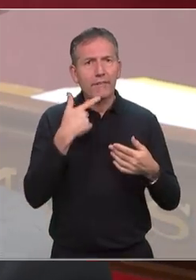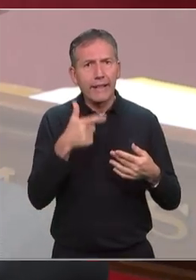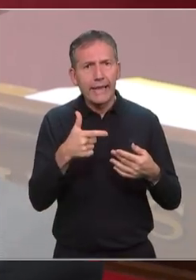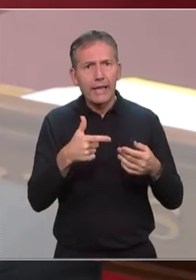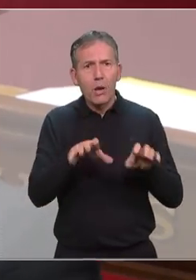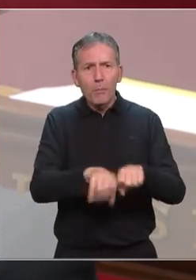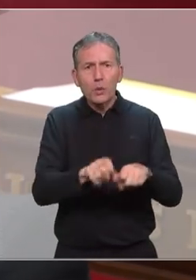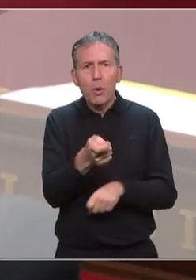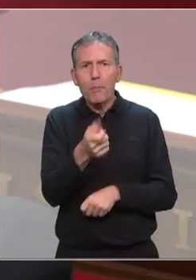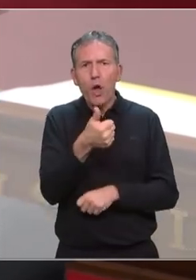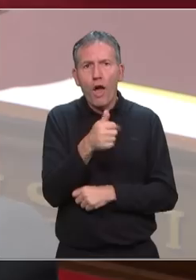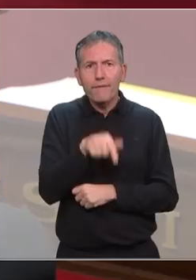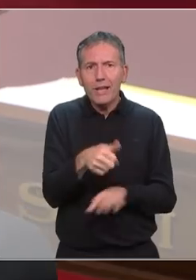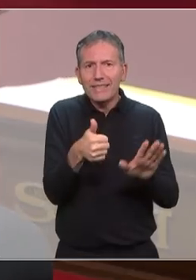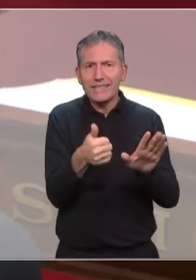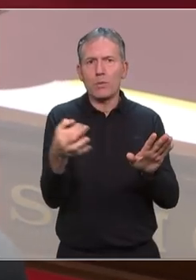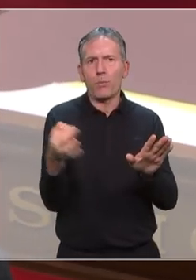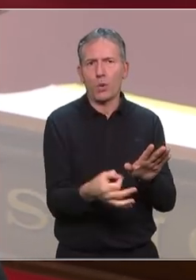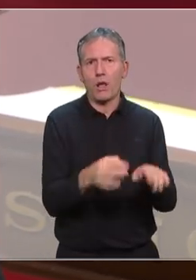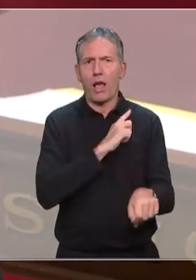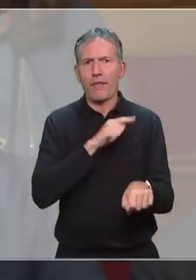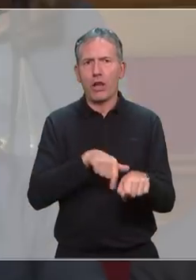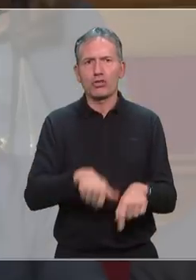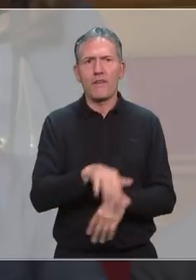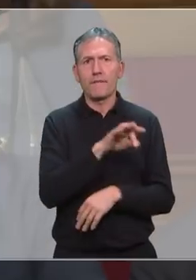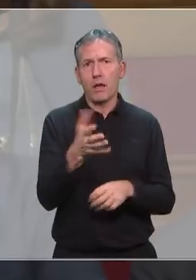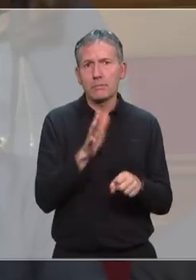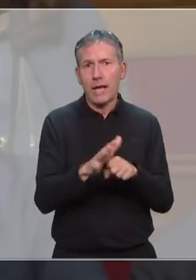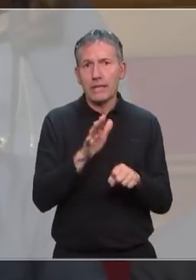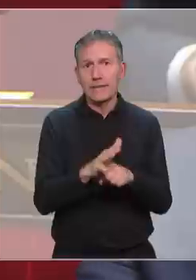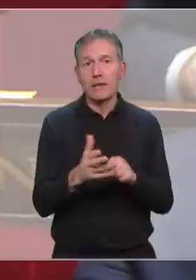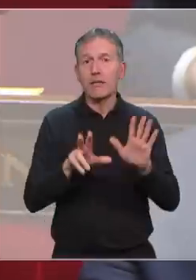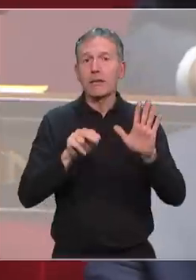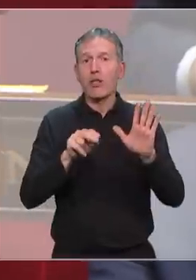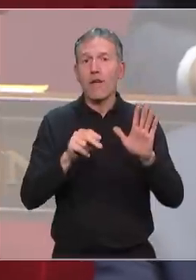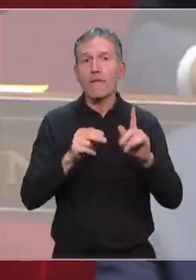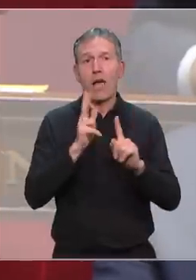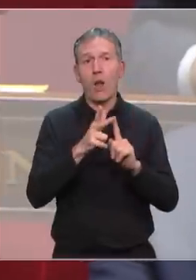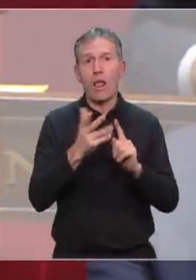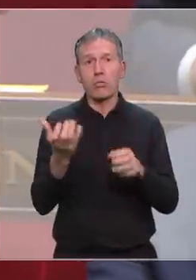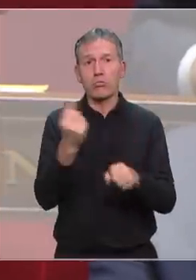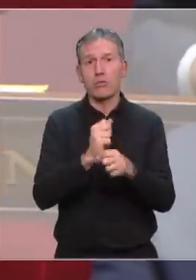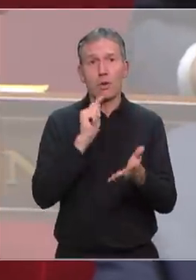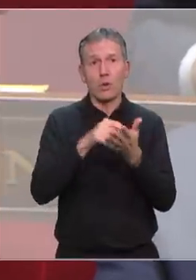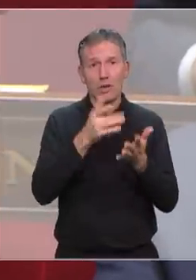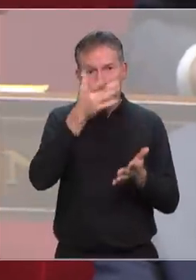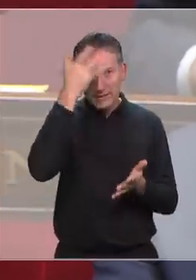elles ne produisent que 1,6% de notre énergie primaire consommée en France. Les 80 éoliennes que vous venez d'inaugurer au large de Saint-Nazaire et qui sont un énorme